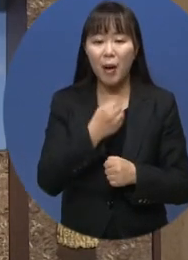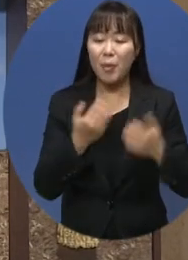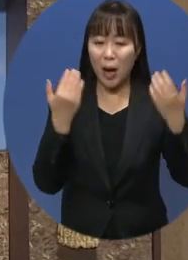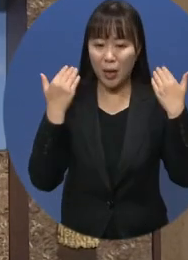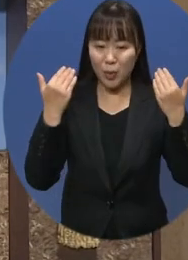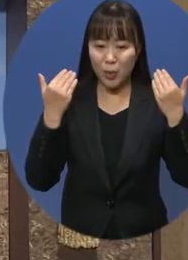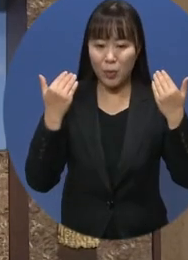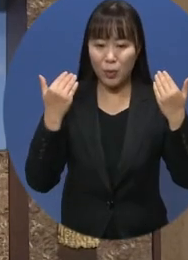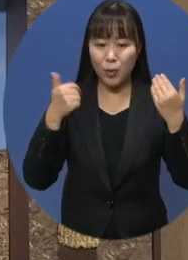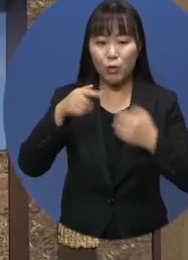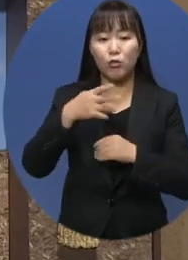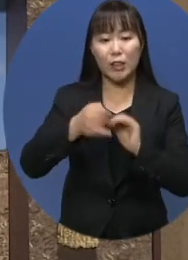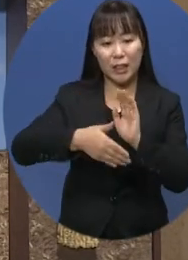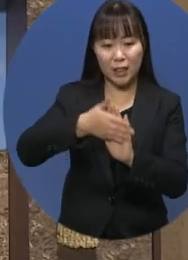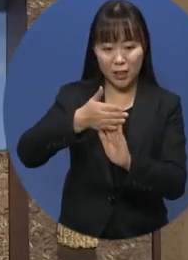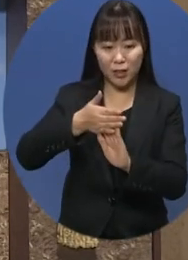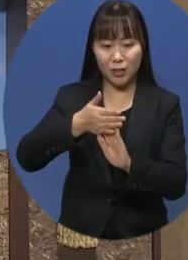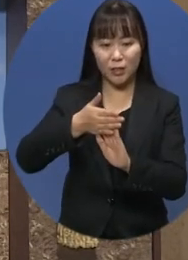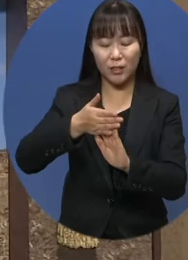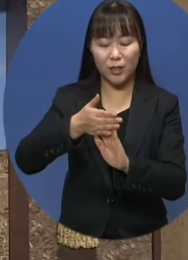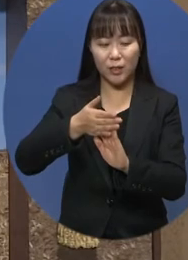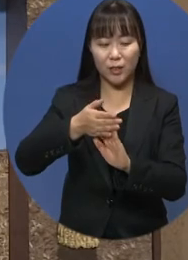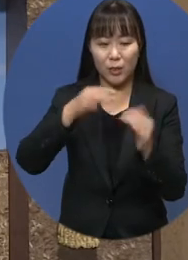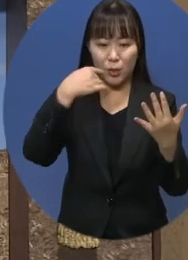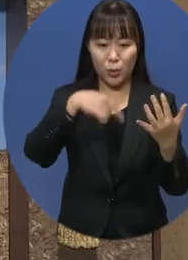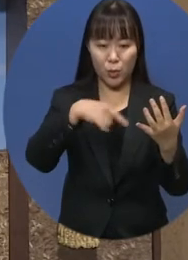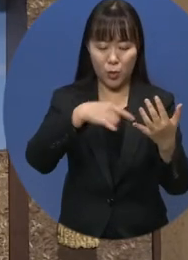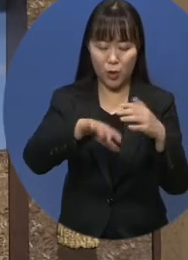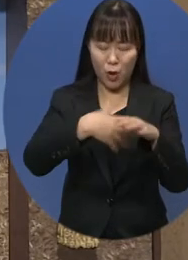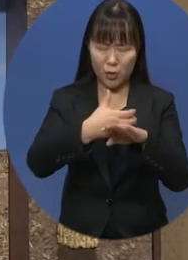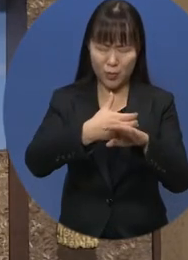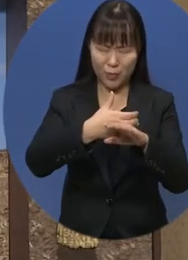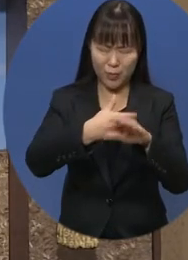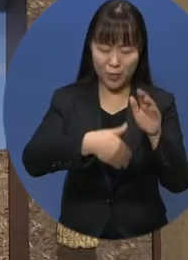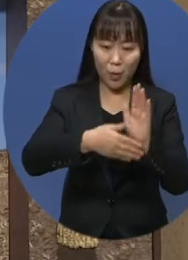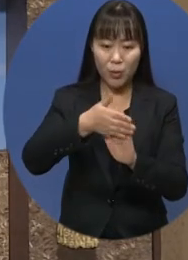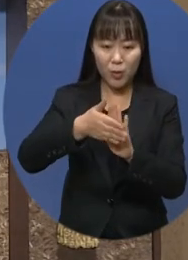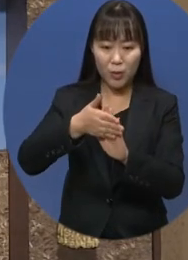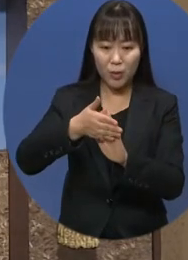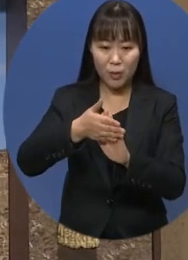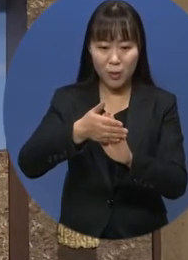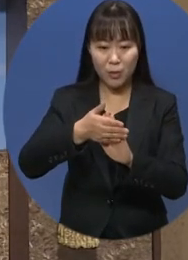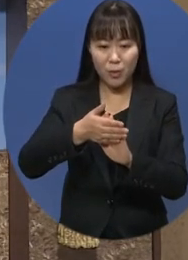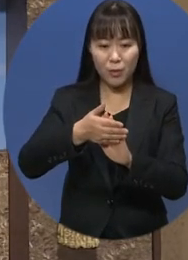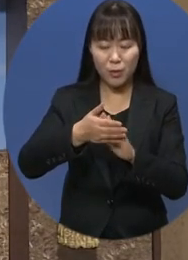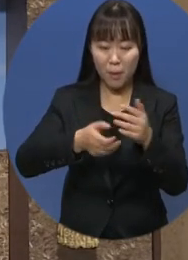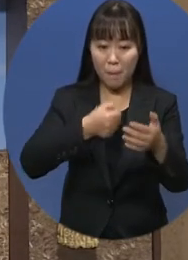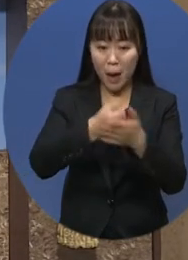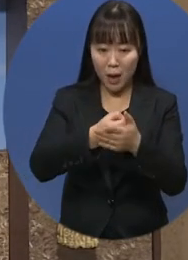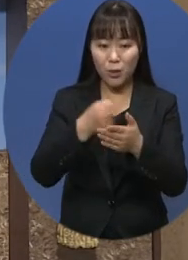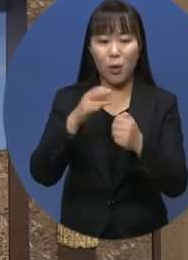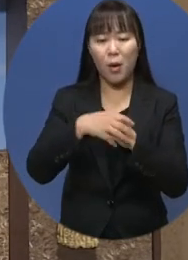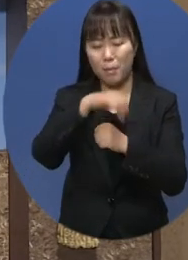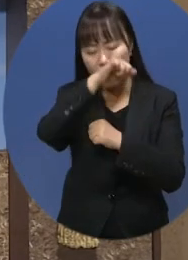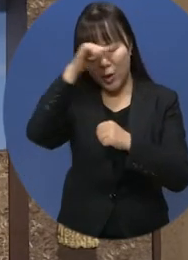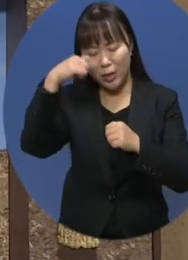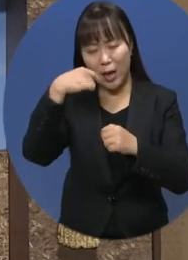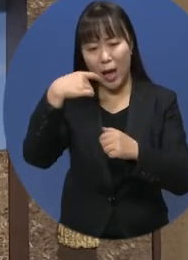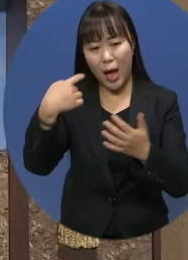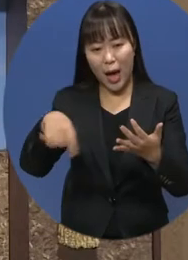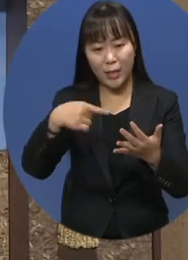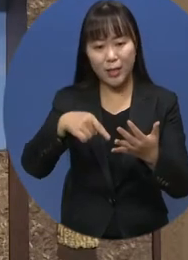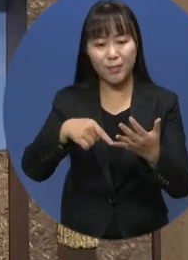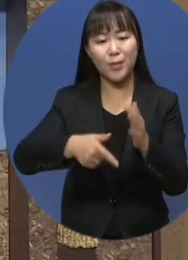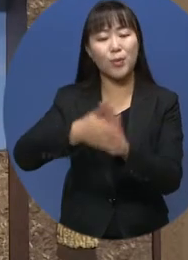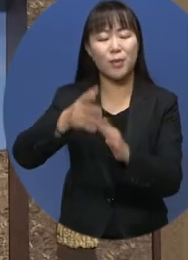다 구리시는 어이 교육 혁신 도시 로 지정이 돼 있는데 4 또 평생학습도시로 도 지정이